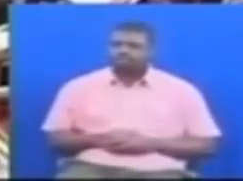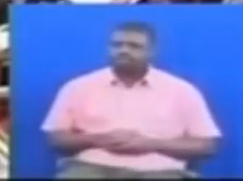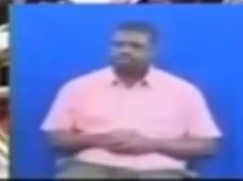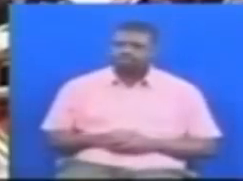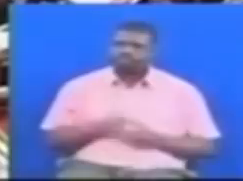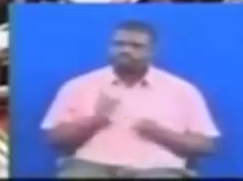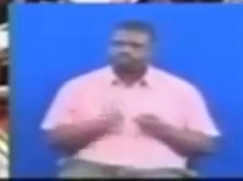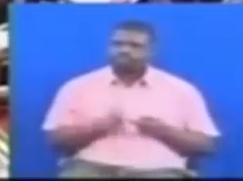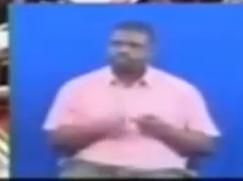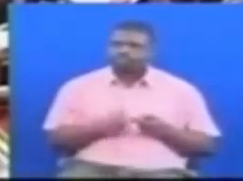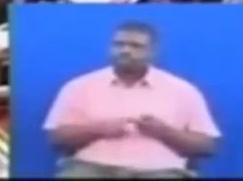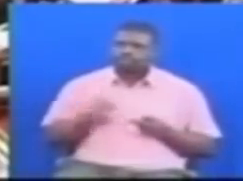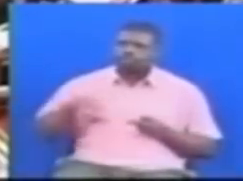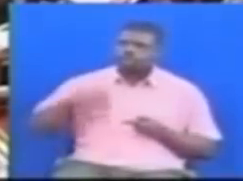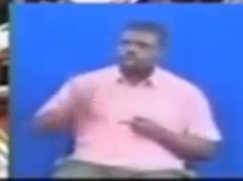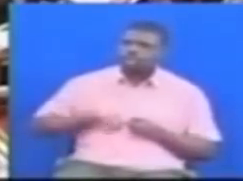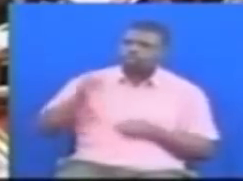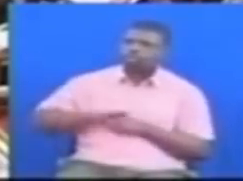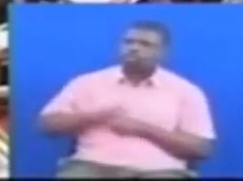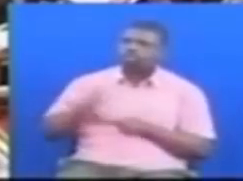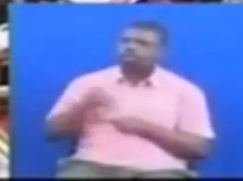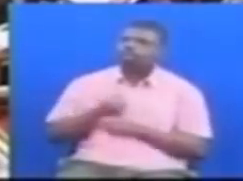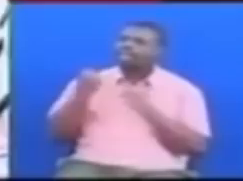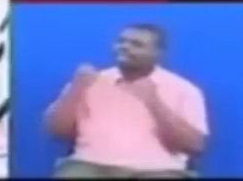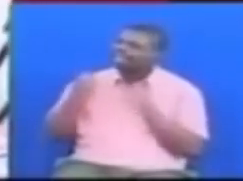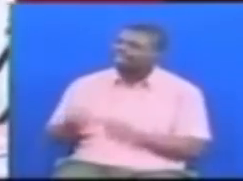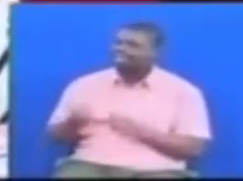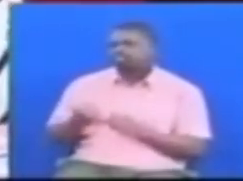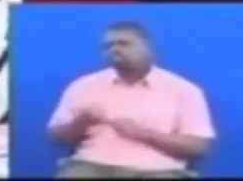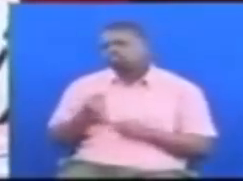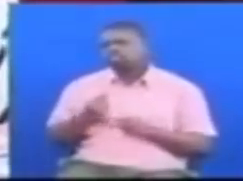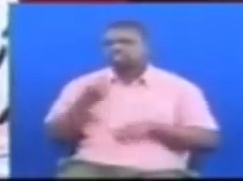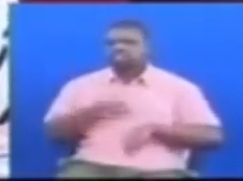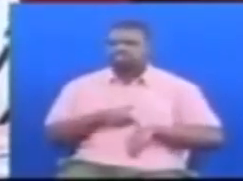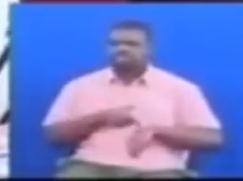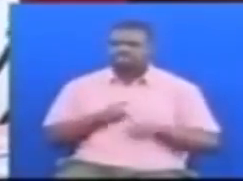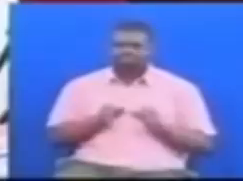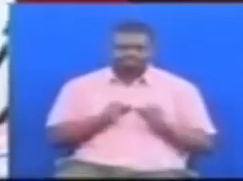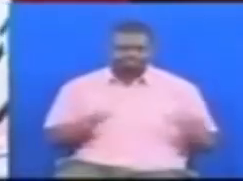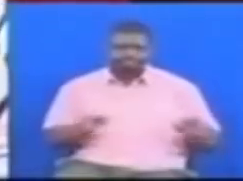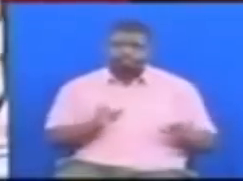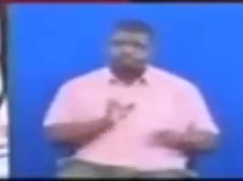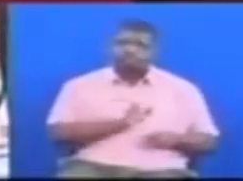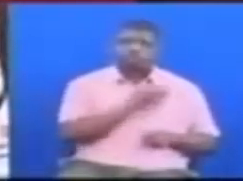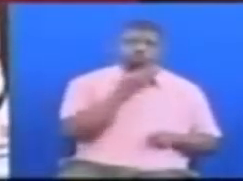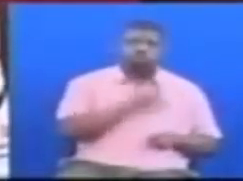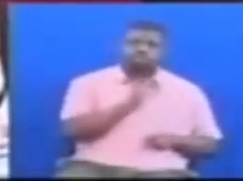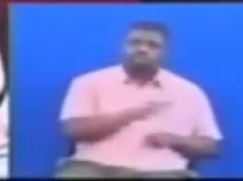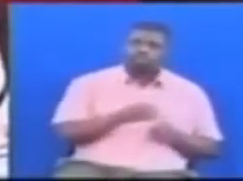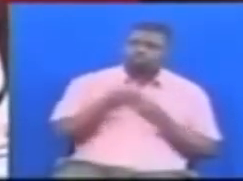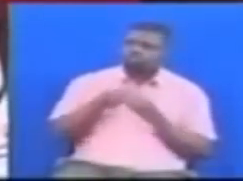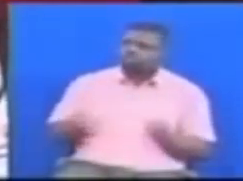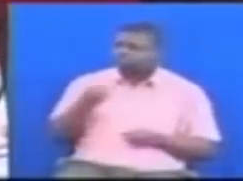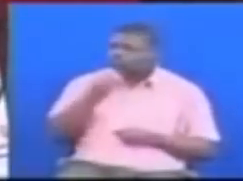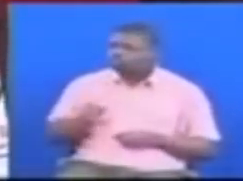Swali la pili. Wanawake wengi wamekuwa wakipata shida sana pindi wanapotengana na wenza wao ama kupoteza